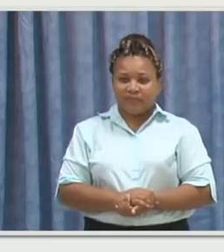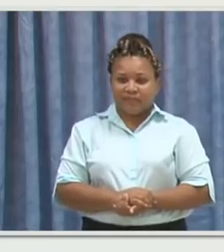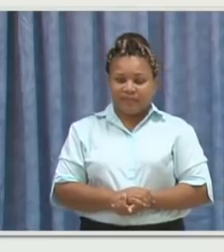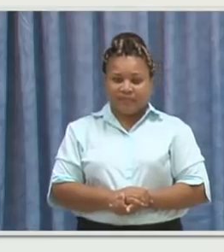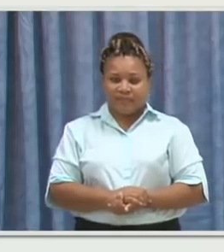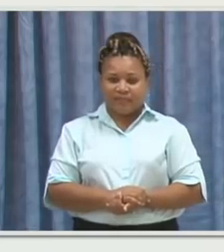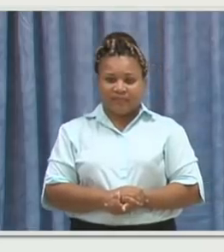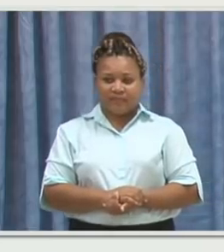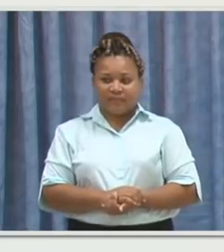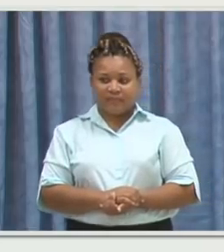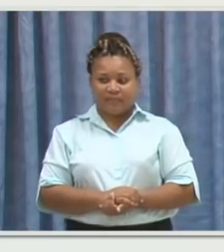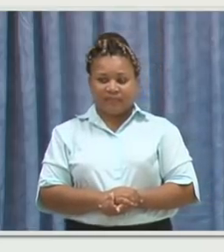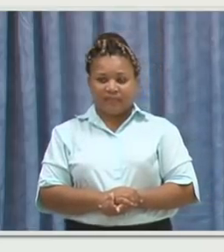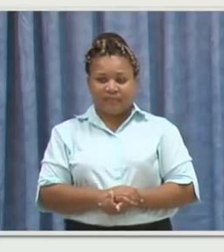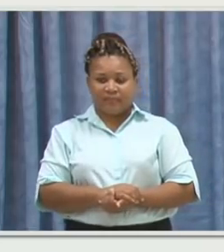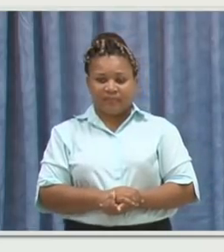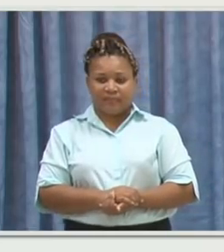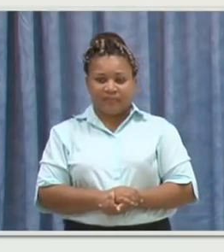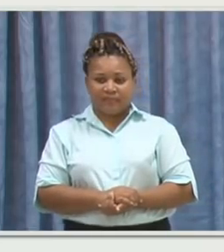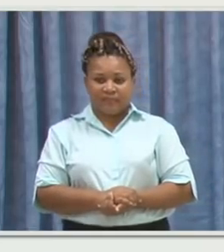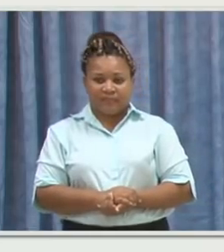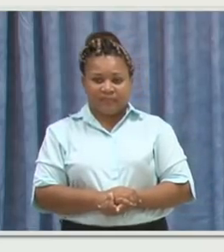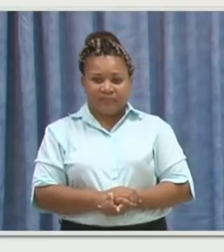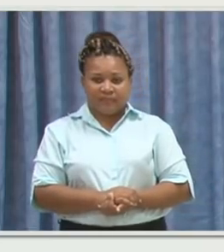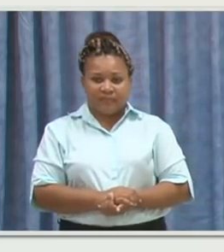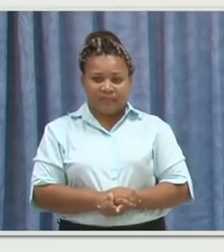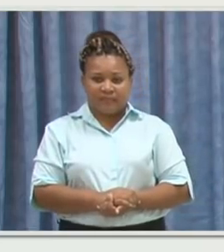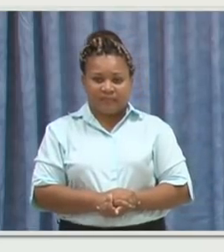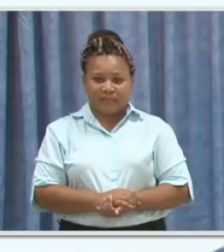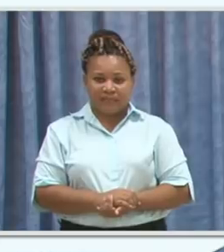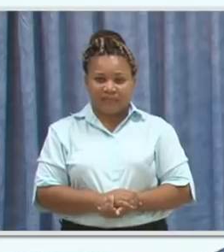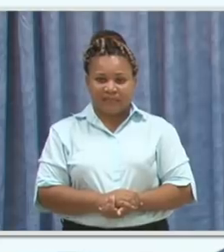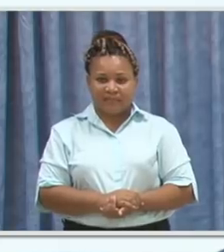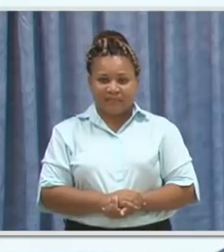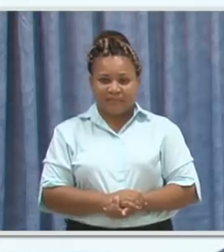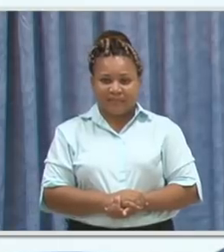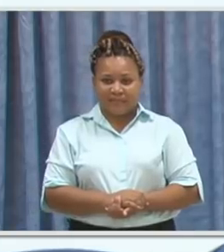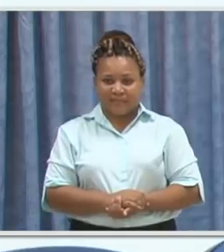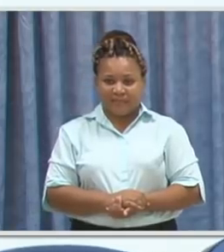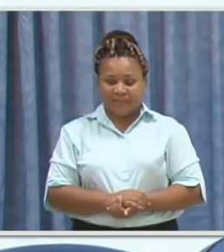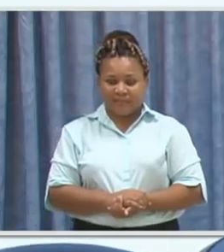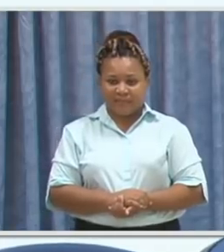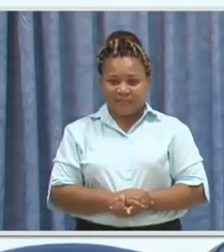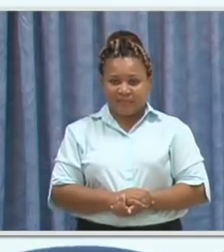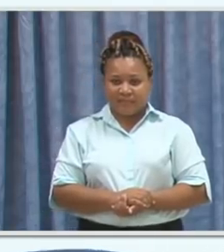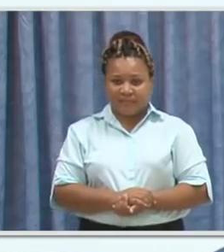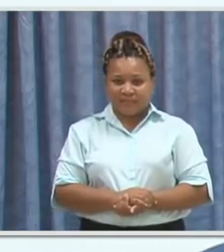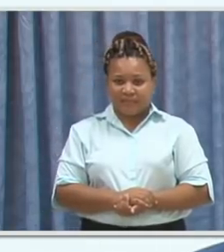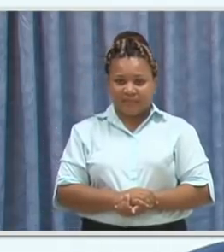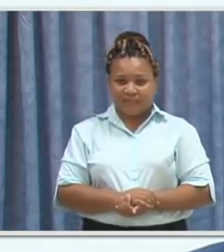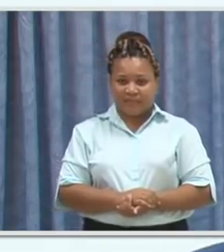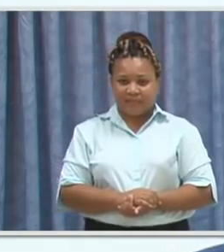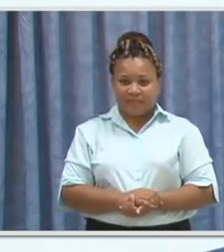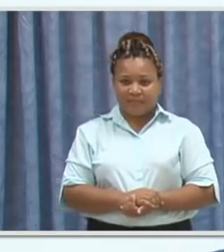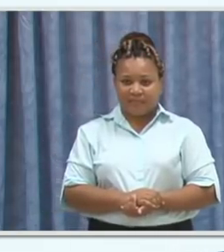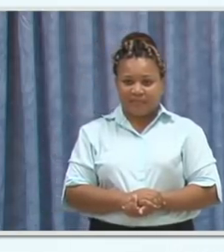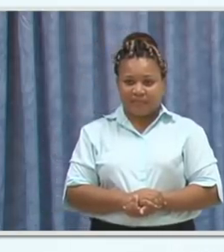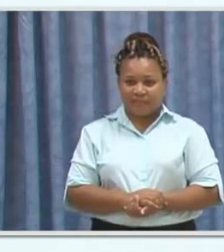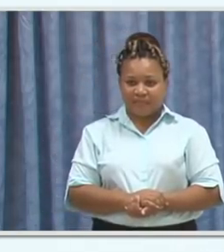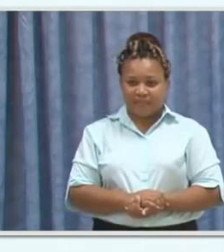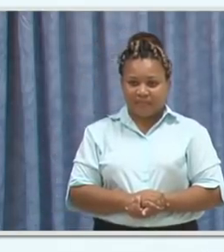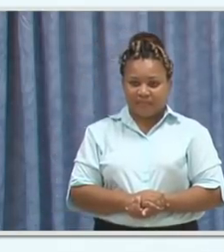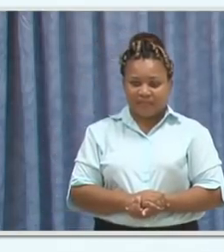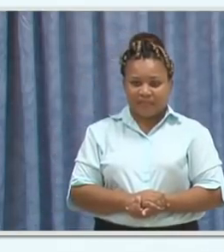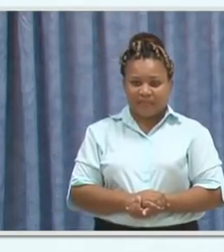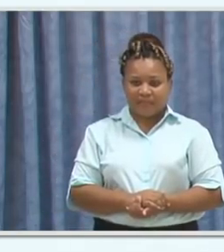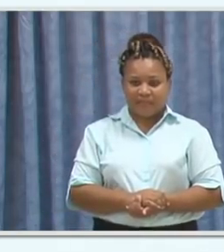Bon après-midi, Estelle Changchu from today. Nous avons une cause de ben différents précautions qui bon staff qui